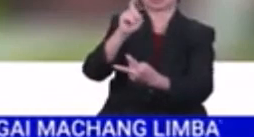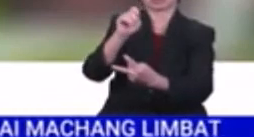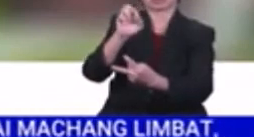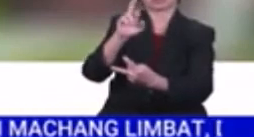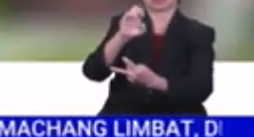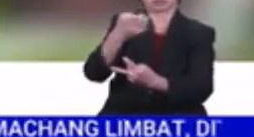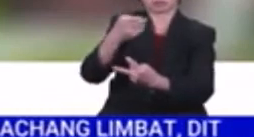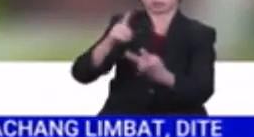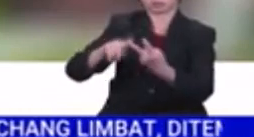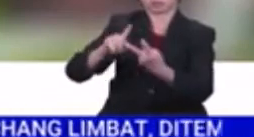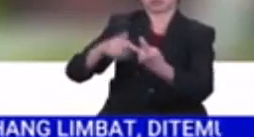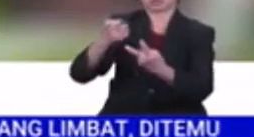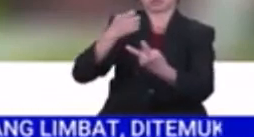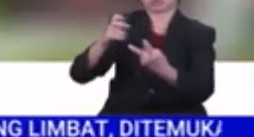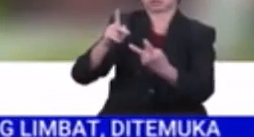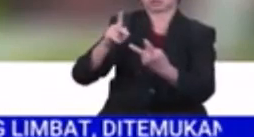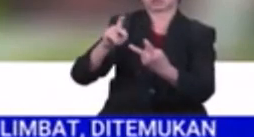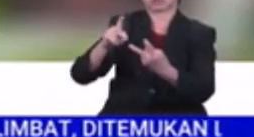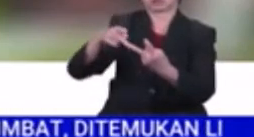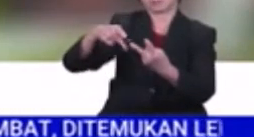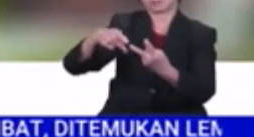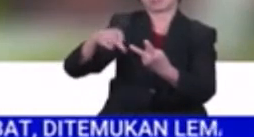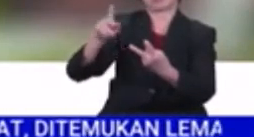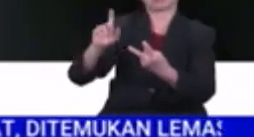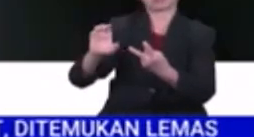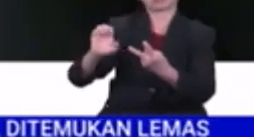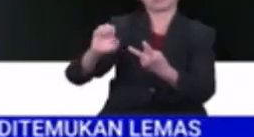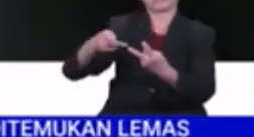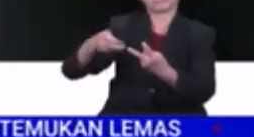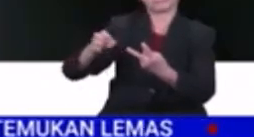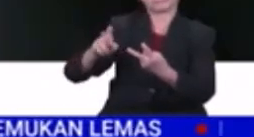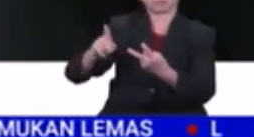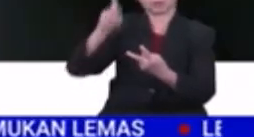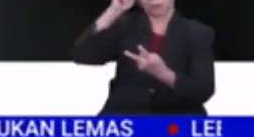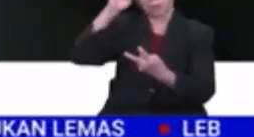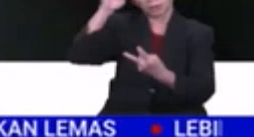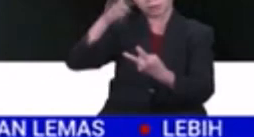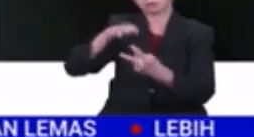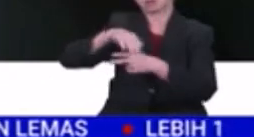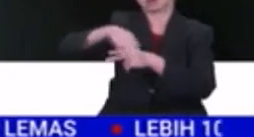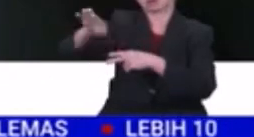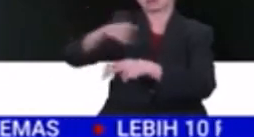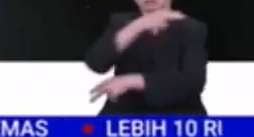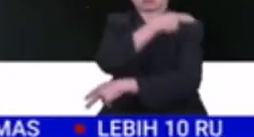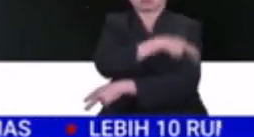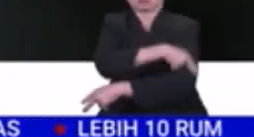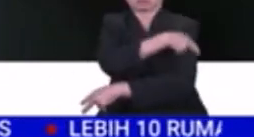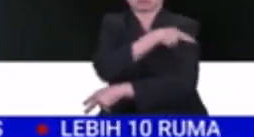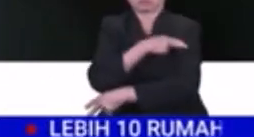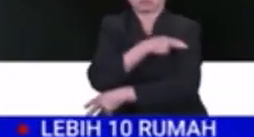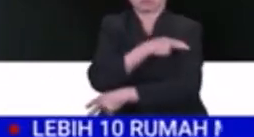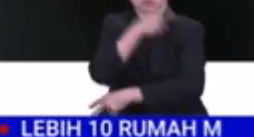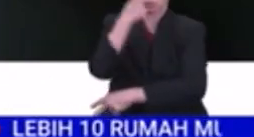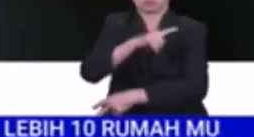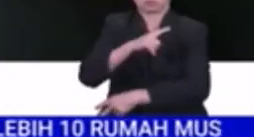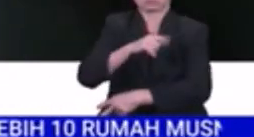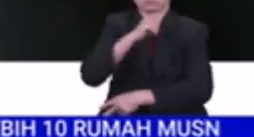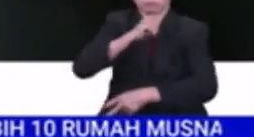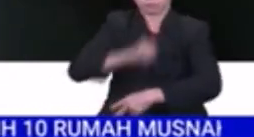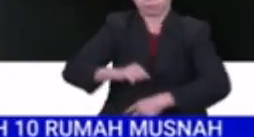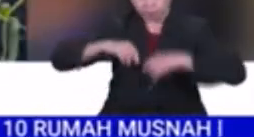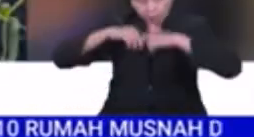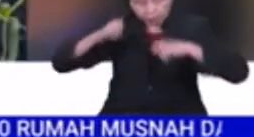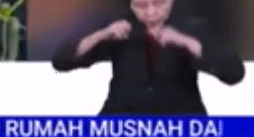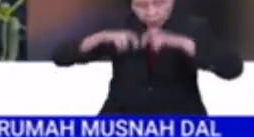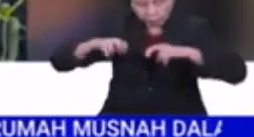Muhammad zulhafis dari ke mint Pengkalan Chepa kota bharu dihantar ke hospital University science Malaysia Kubang Kerian untuk dibedah